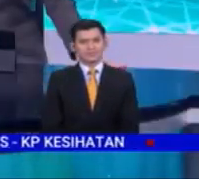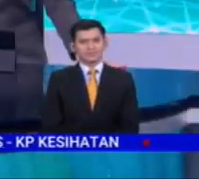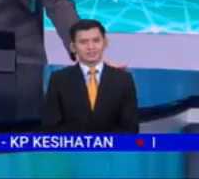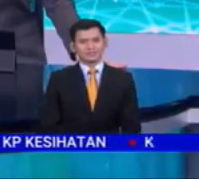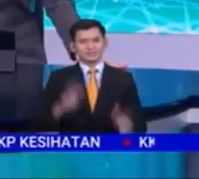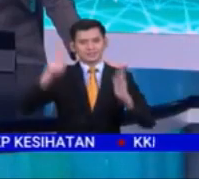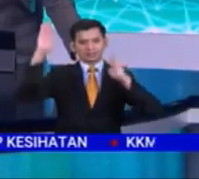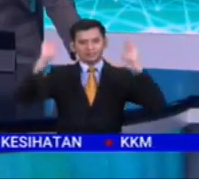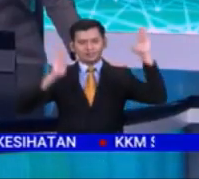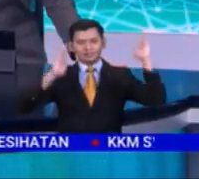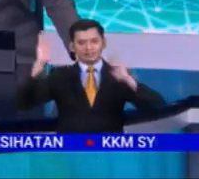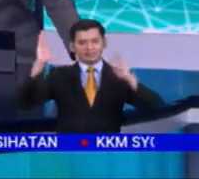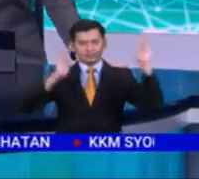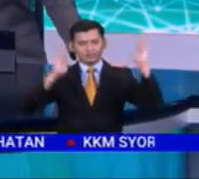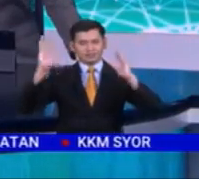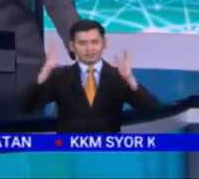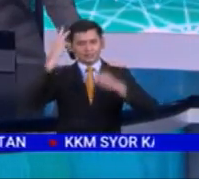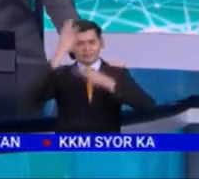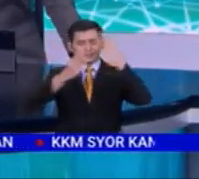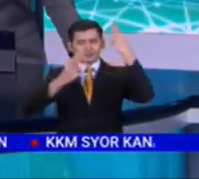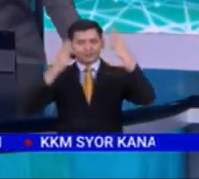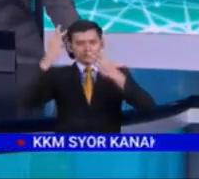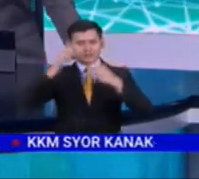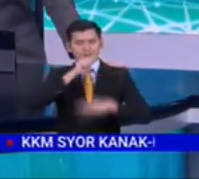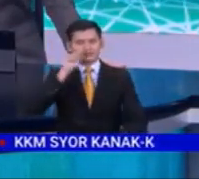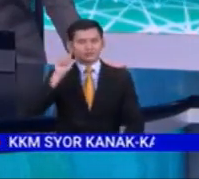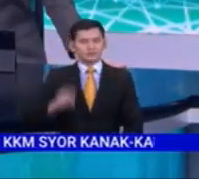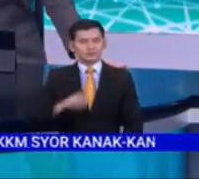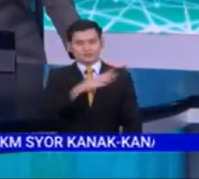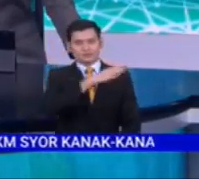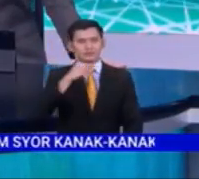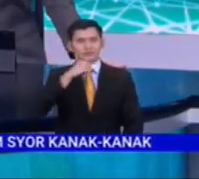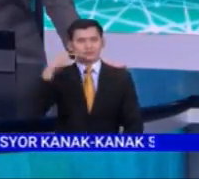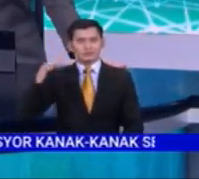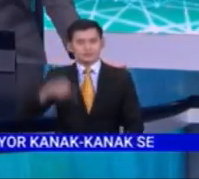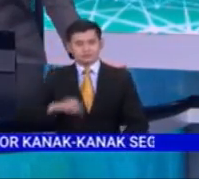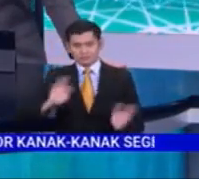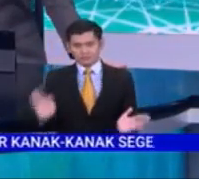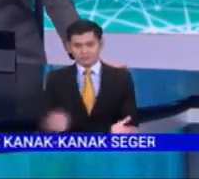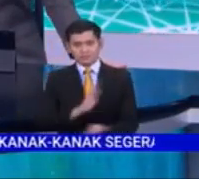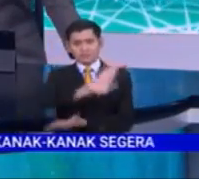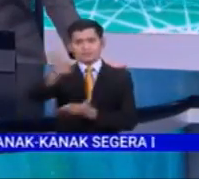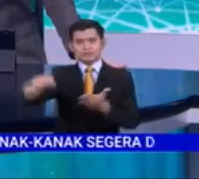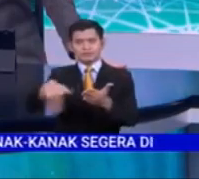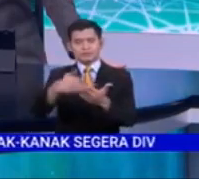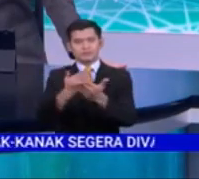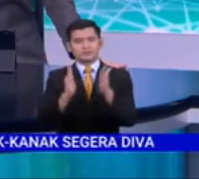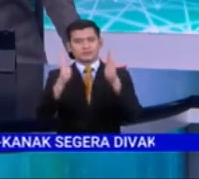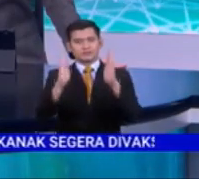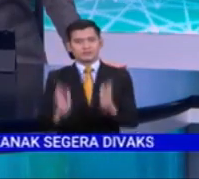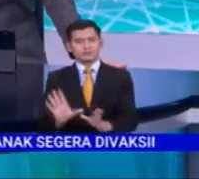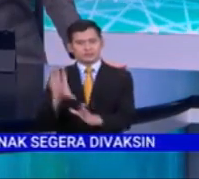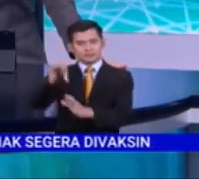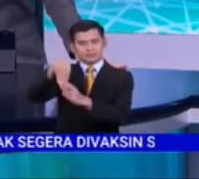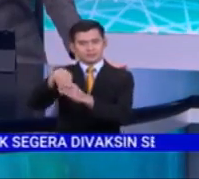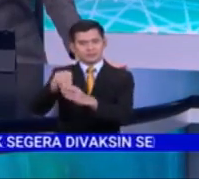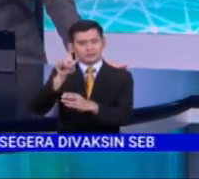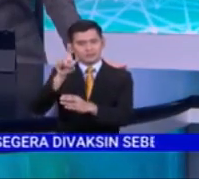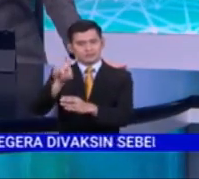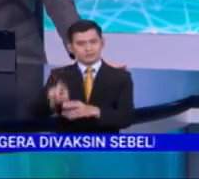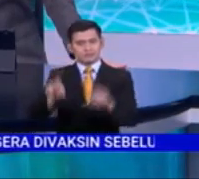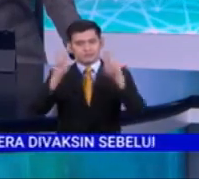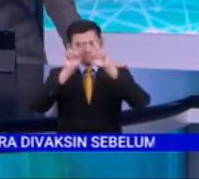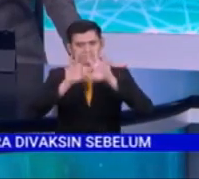Malaysia mengulangi kebimbangan terhadap konflik Ukraine-Rusia dan menggesa semua pihak yang terlibat supaya segera meredakan permusuhan. Menteri